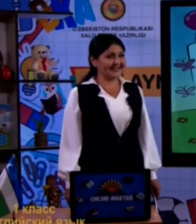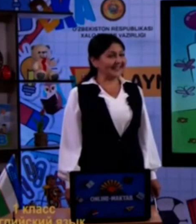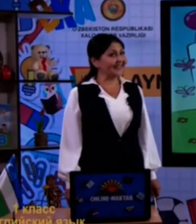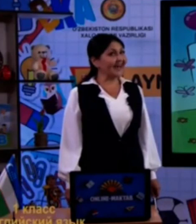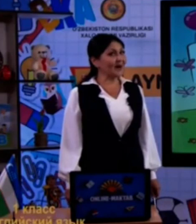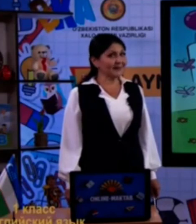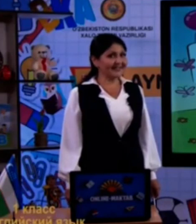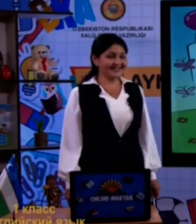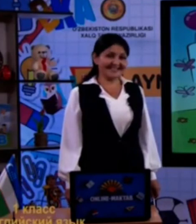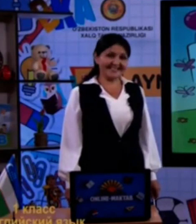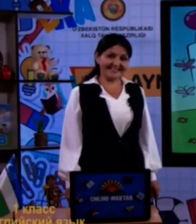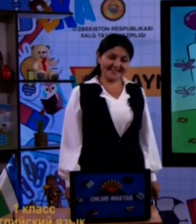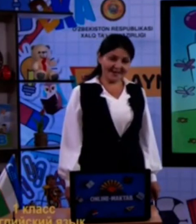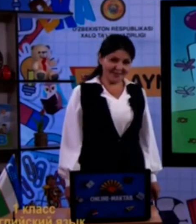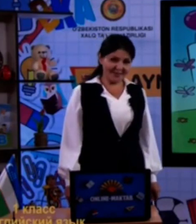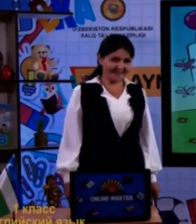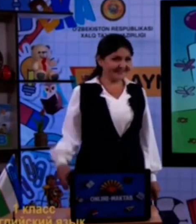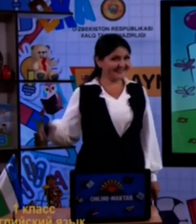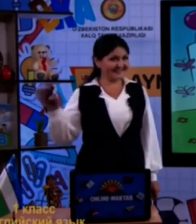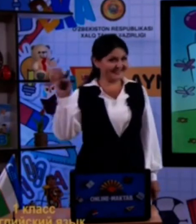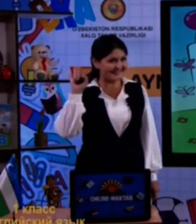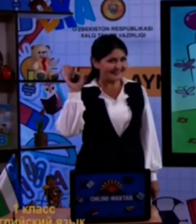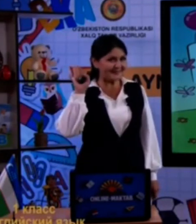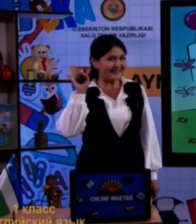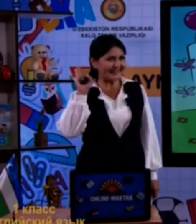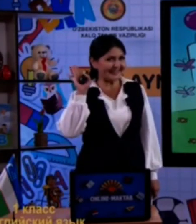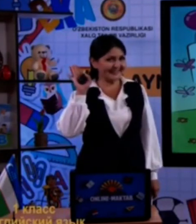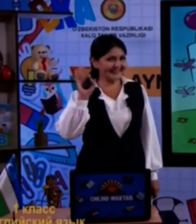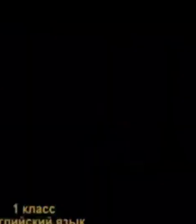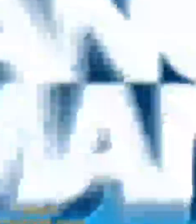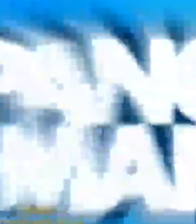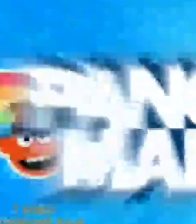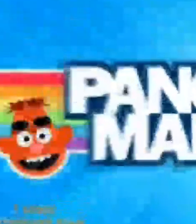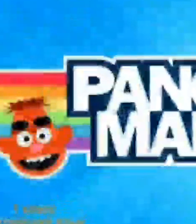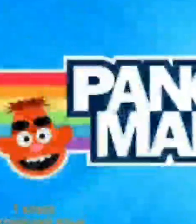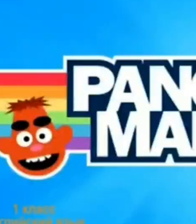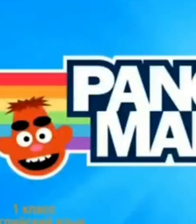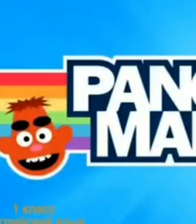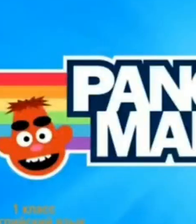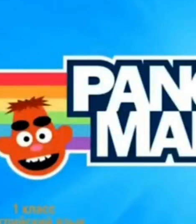отдохнем. And our lesson is over. Goodbye.